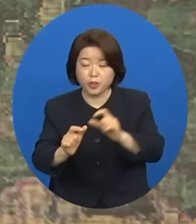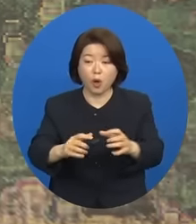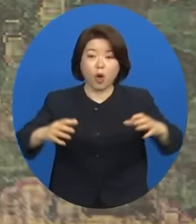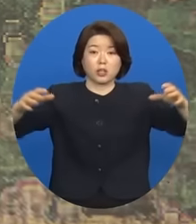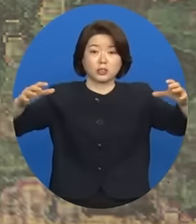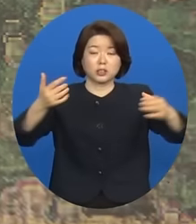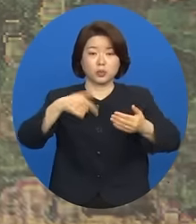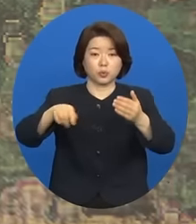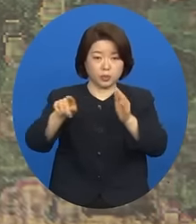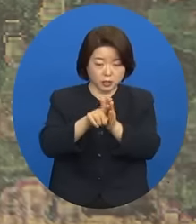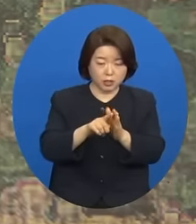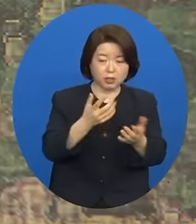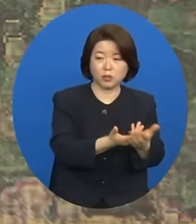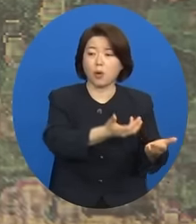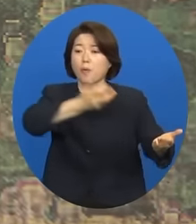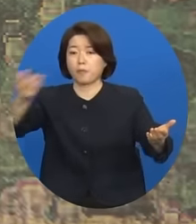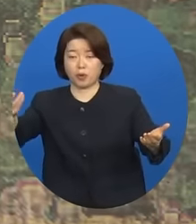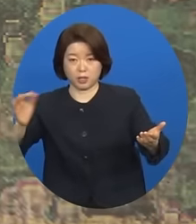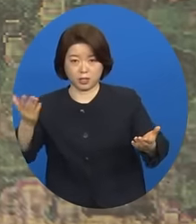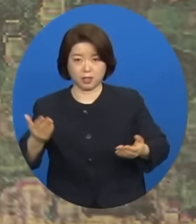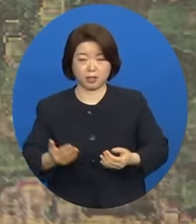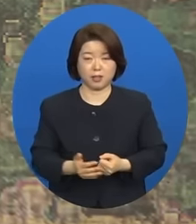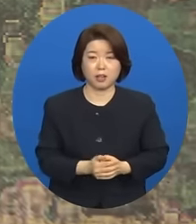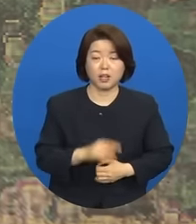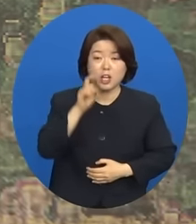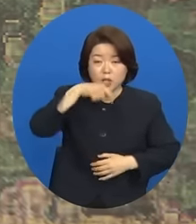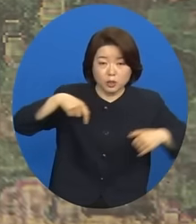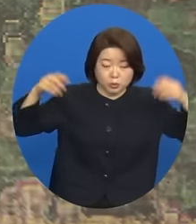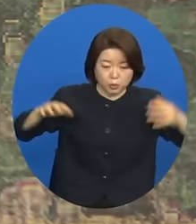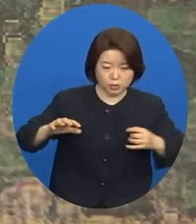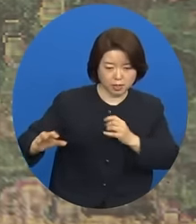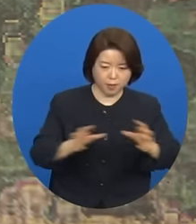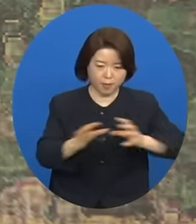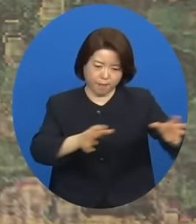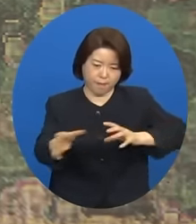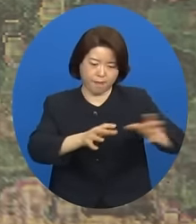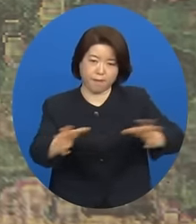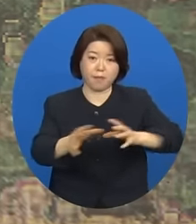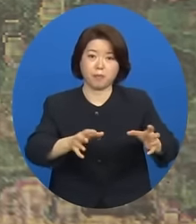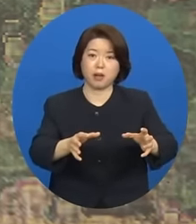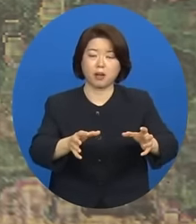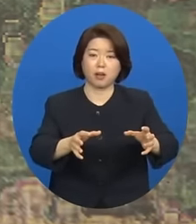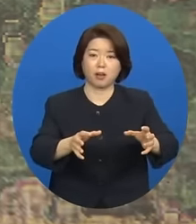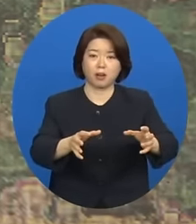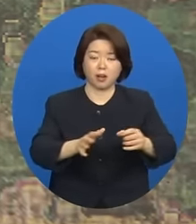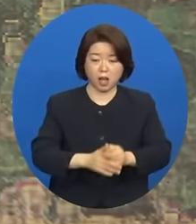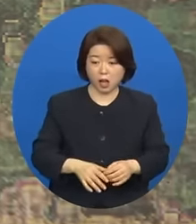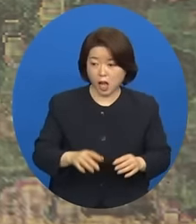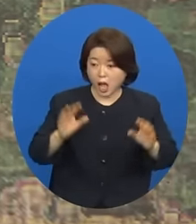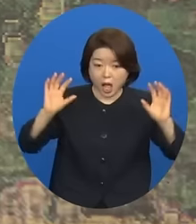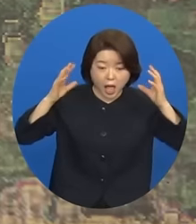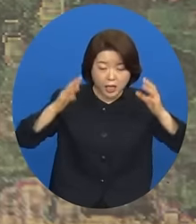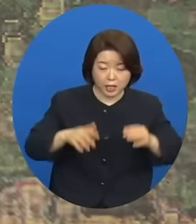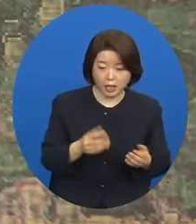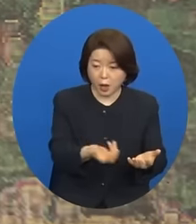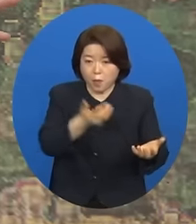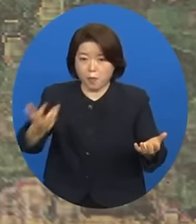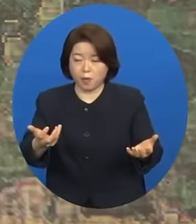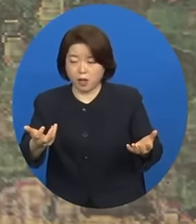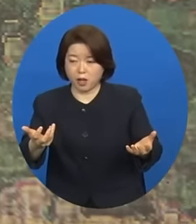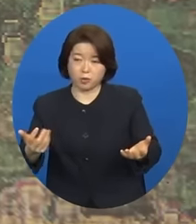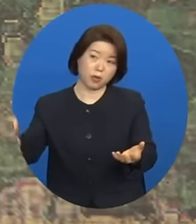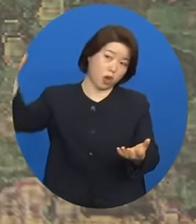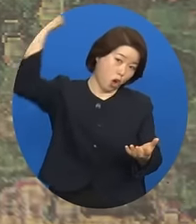다른 곳으로 이동을 해야 됩니다. 그러니까 독수리가 보금자리를 어떻게 해요? 흔들어요. 어미가 흔드는 거예요. 그러니까 새끼가 막 나오니까 새끼를 등에 업고